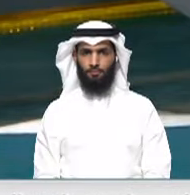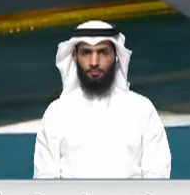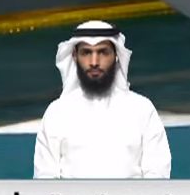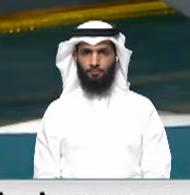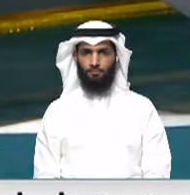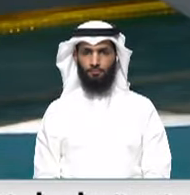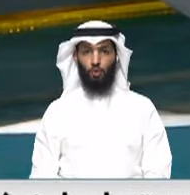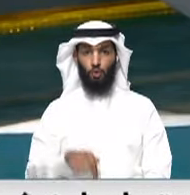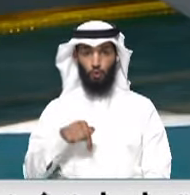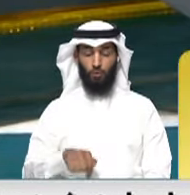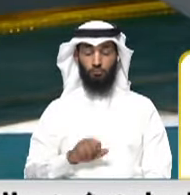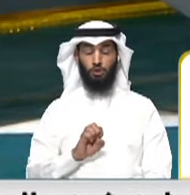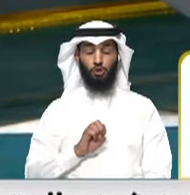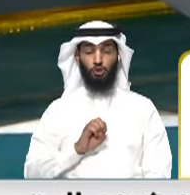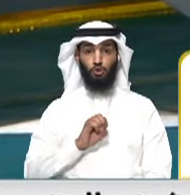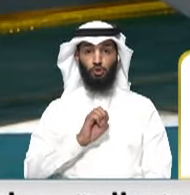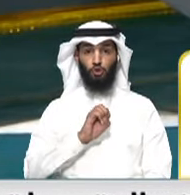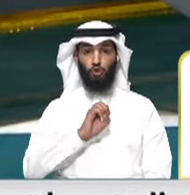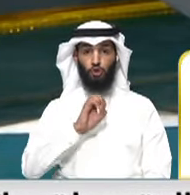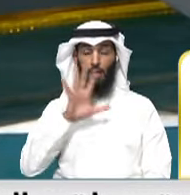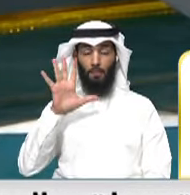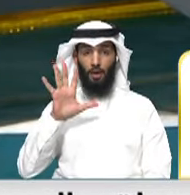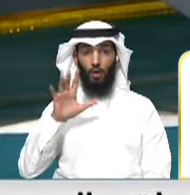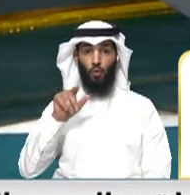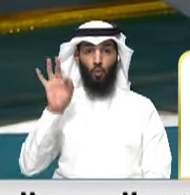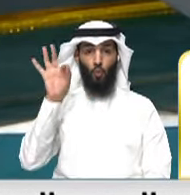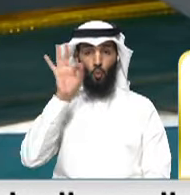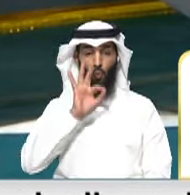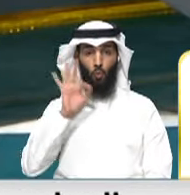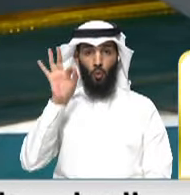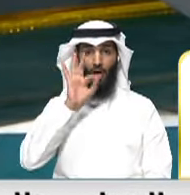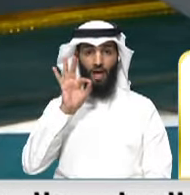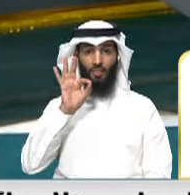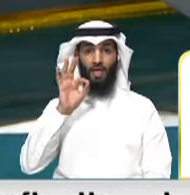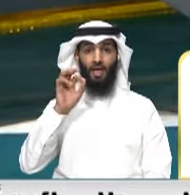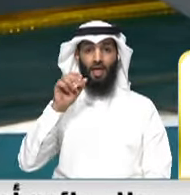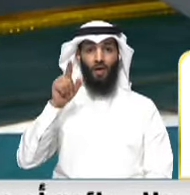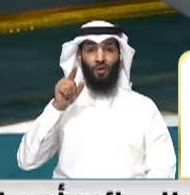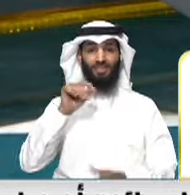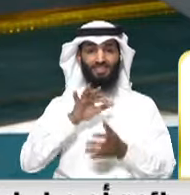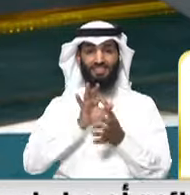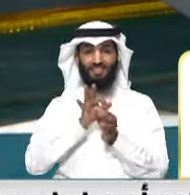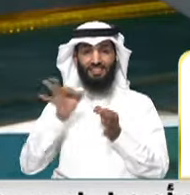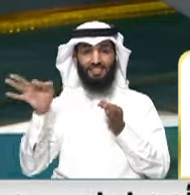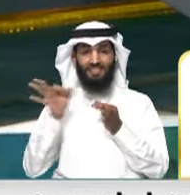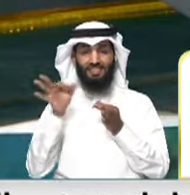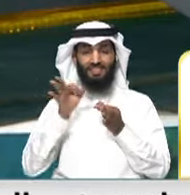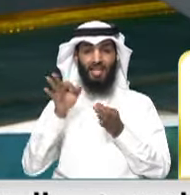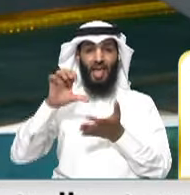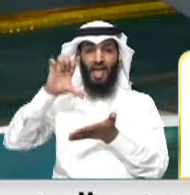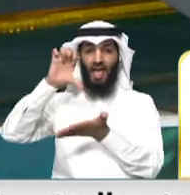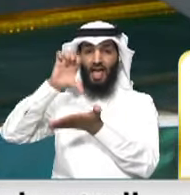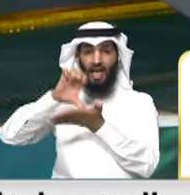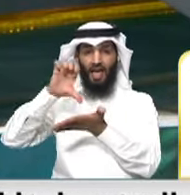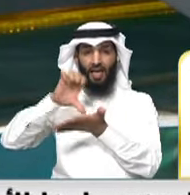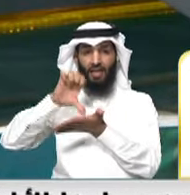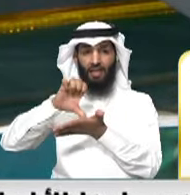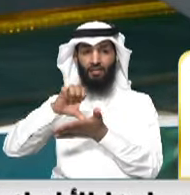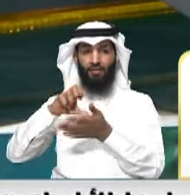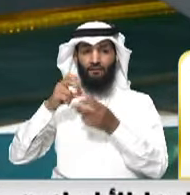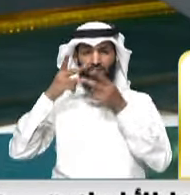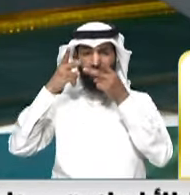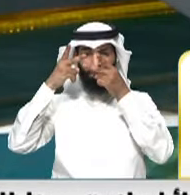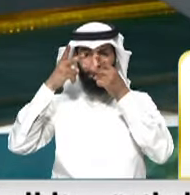بدات صباح اليوم في مدينه تبريز عاصمه محافظه اذربيجان الشرقيه بشمال غرب ايران مراسم